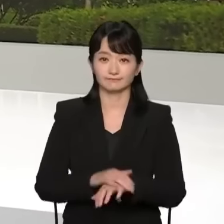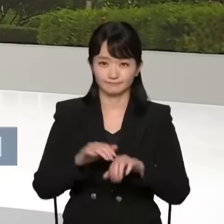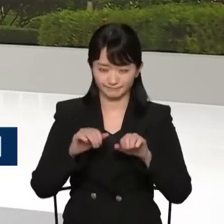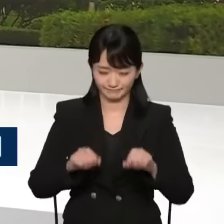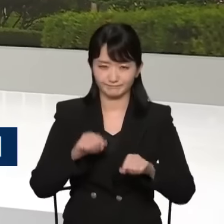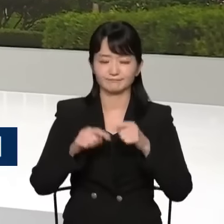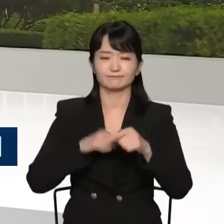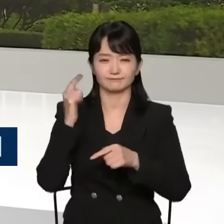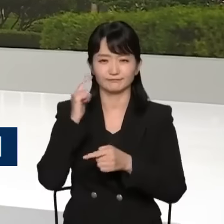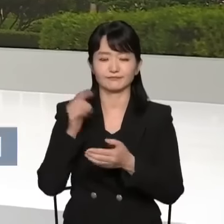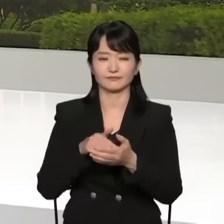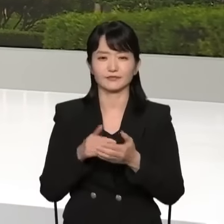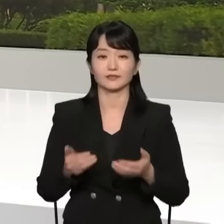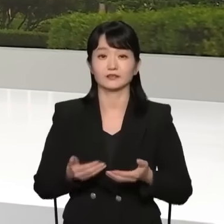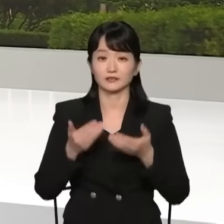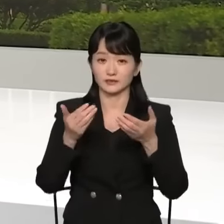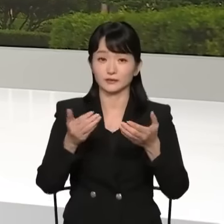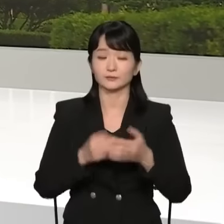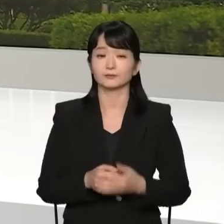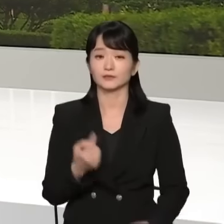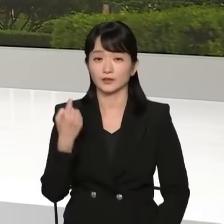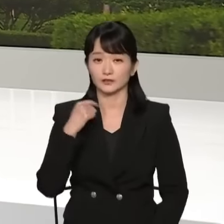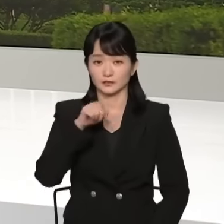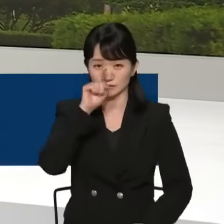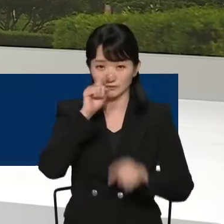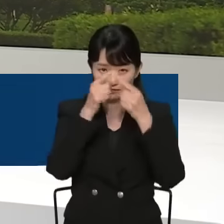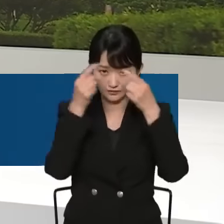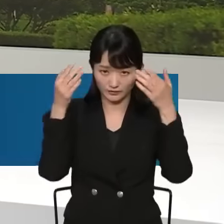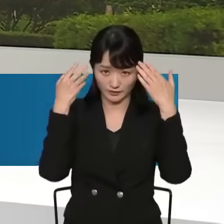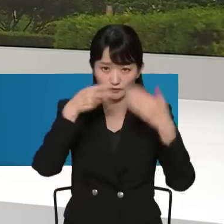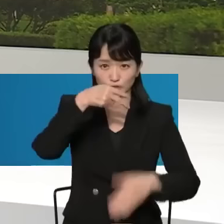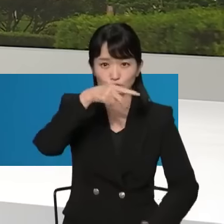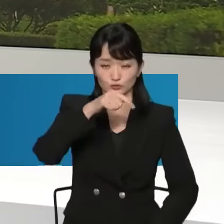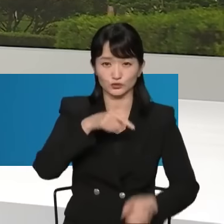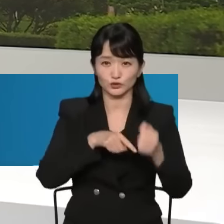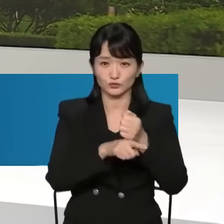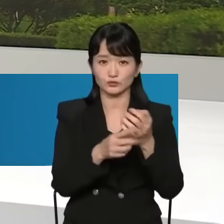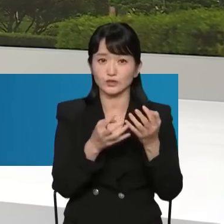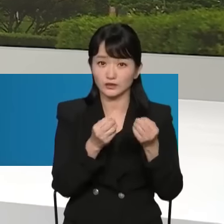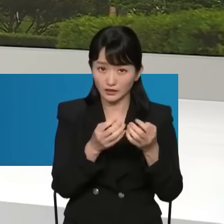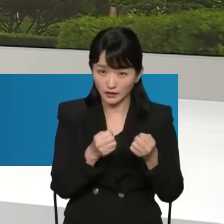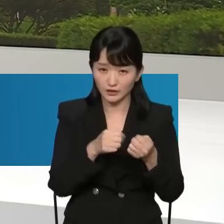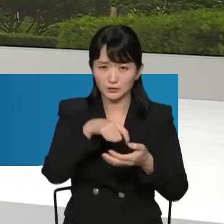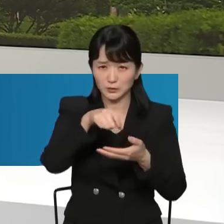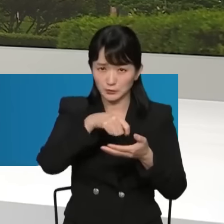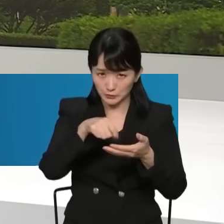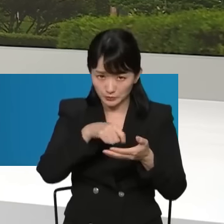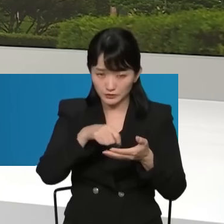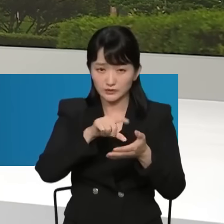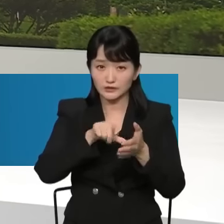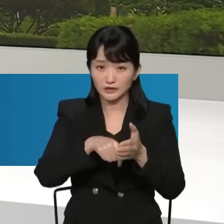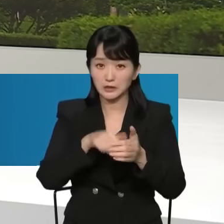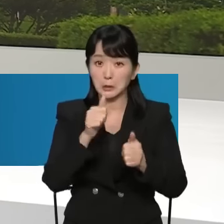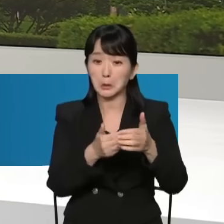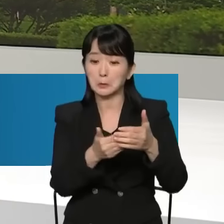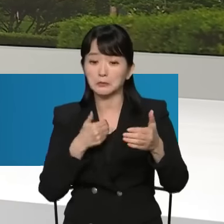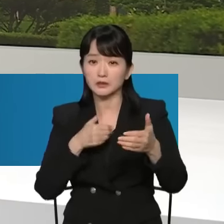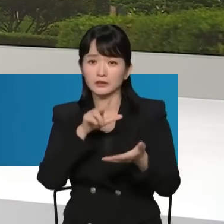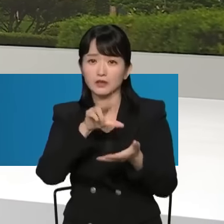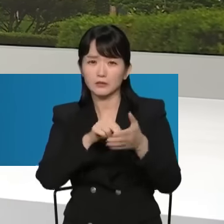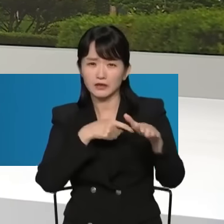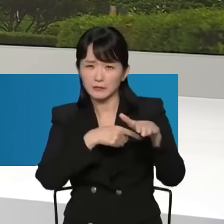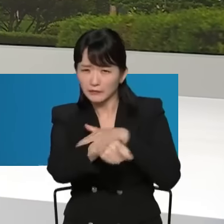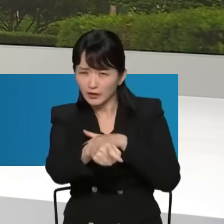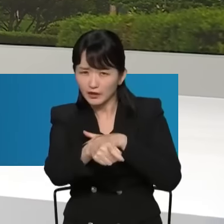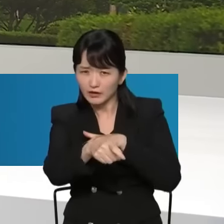뉴스룸을 시작하겠습니다. 어제 치러진 연세대학교 수시 자연계열 논술 전형에서 시험 전에 문항이 유출됐다는